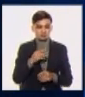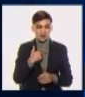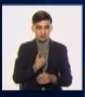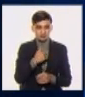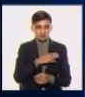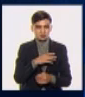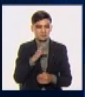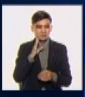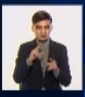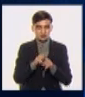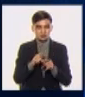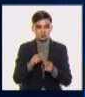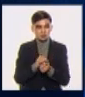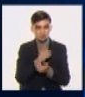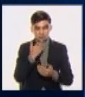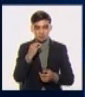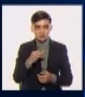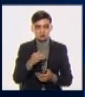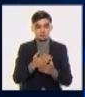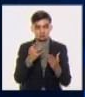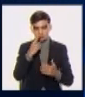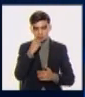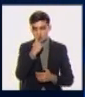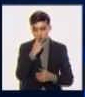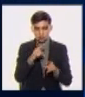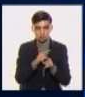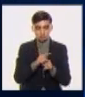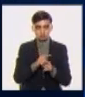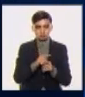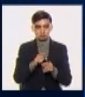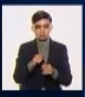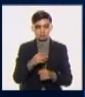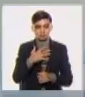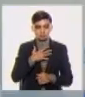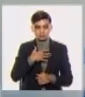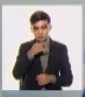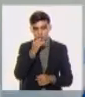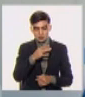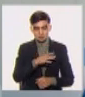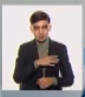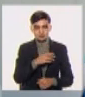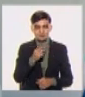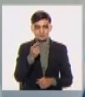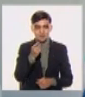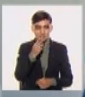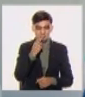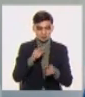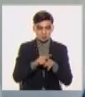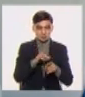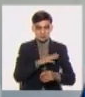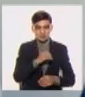и небольшая заложенность носа, может быть, совсем-совсем легкий насморк. Вот, это